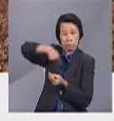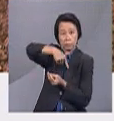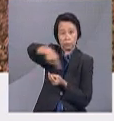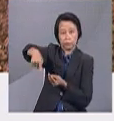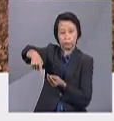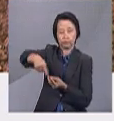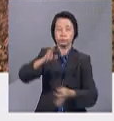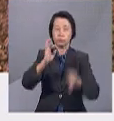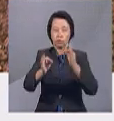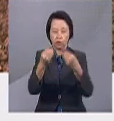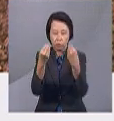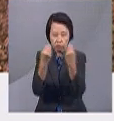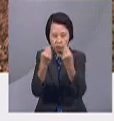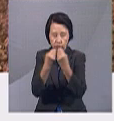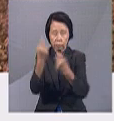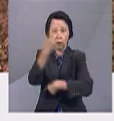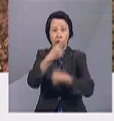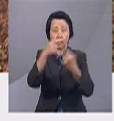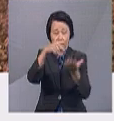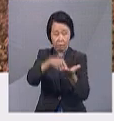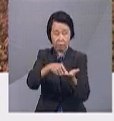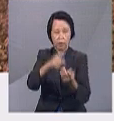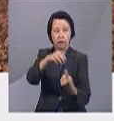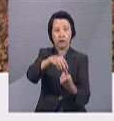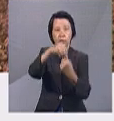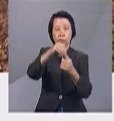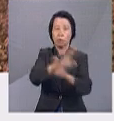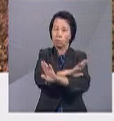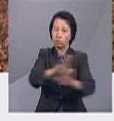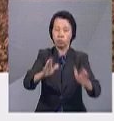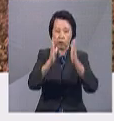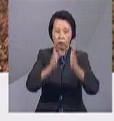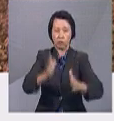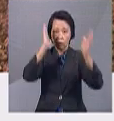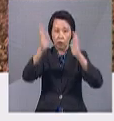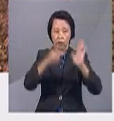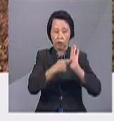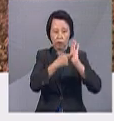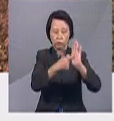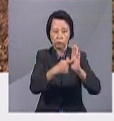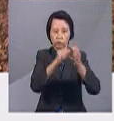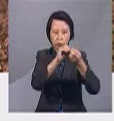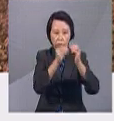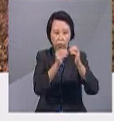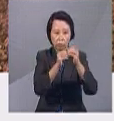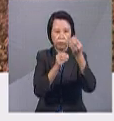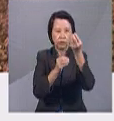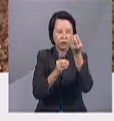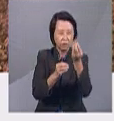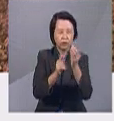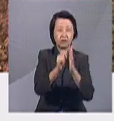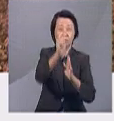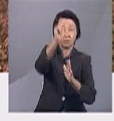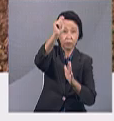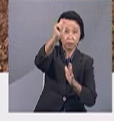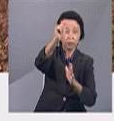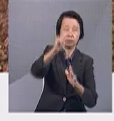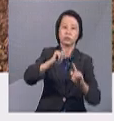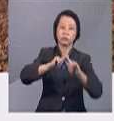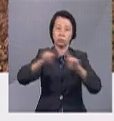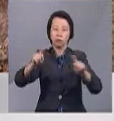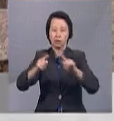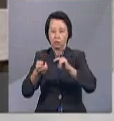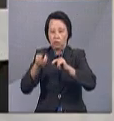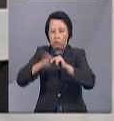walaupun jumlah Keys hari ini tuh utama di kalangan bukan warga negara telah mencatat satu Angke yang agak tinggi namun